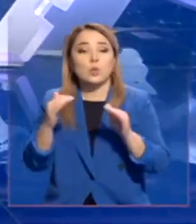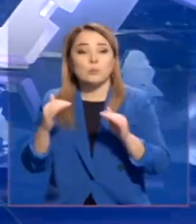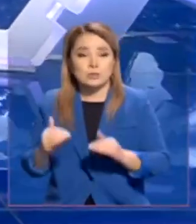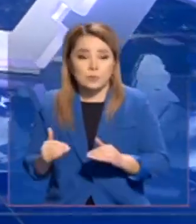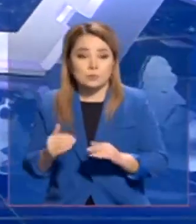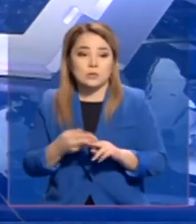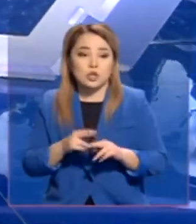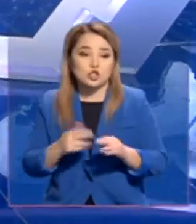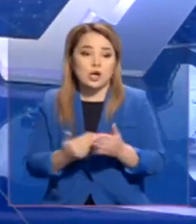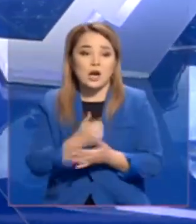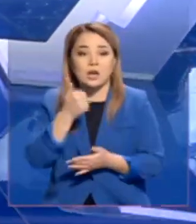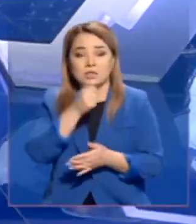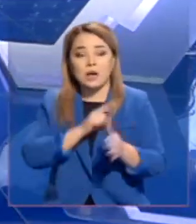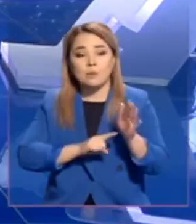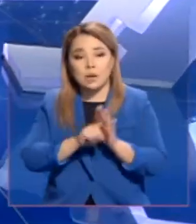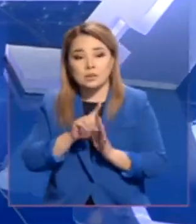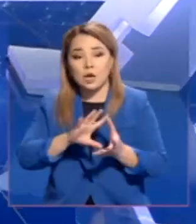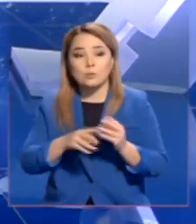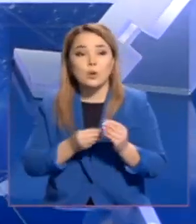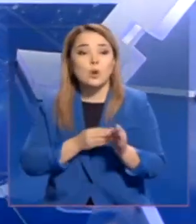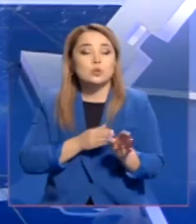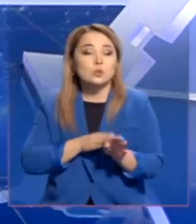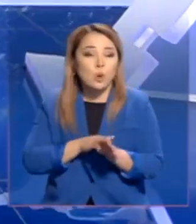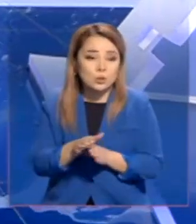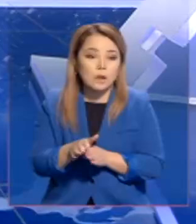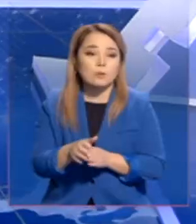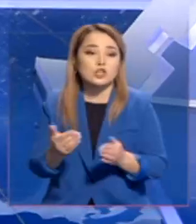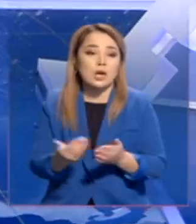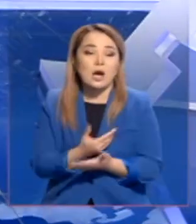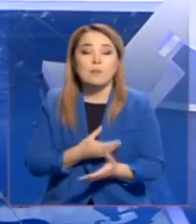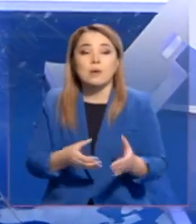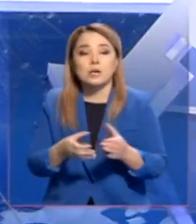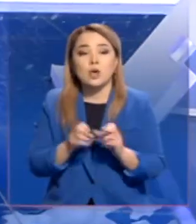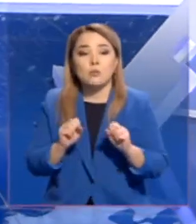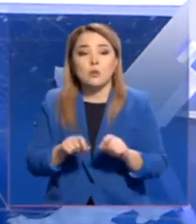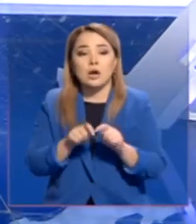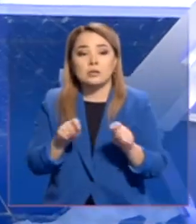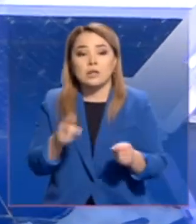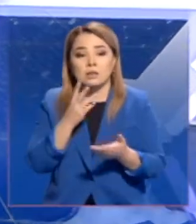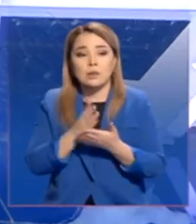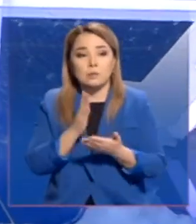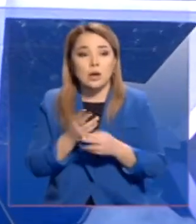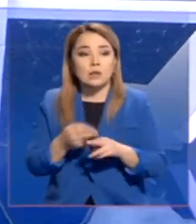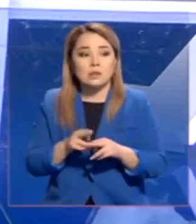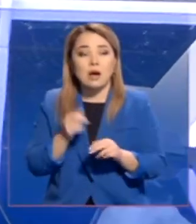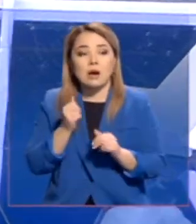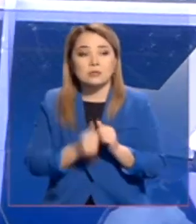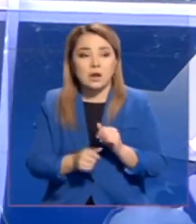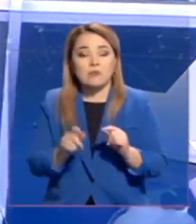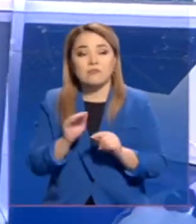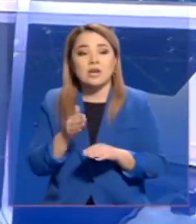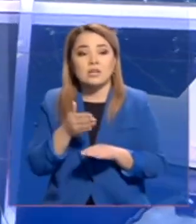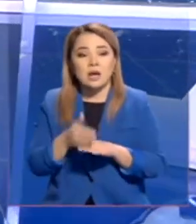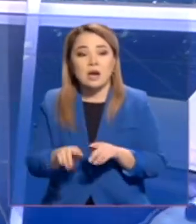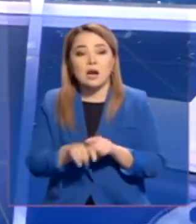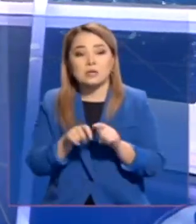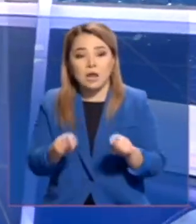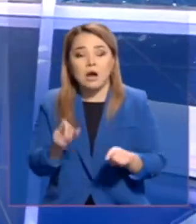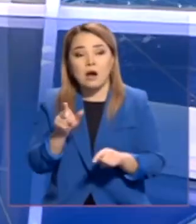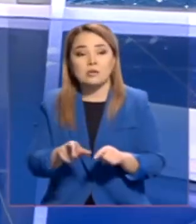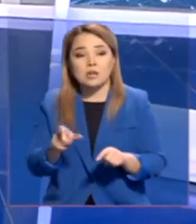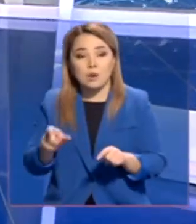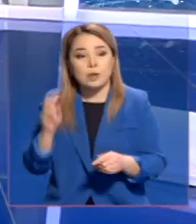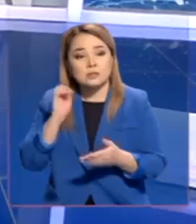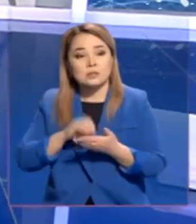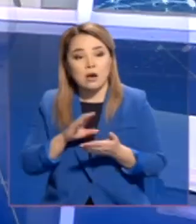осы жаңа жылдан бастап толығымен жаңа партиялардың құрылуына мүмкіндік ашып отыр. Және ол жерде әр филиалдардың да, мысалы,